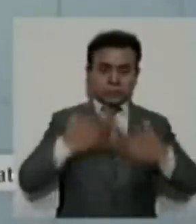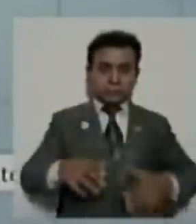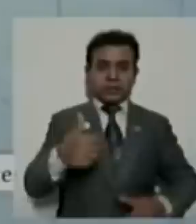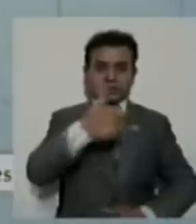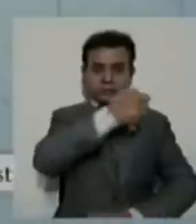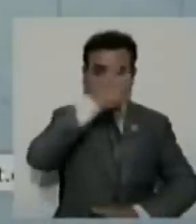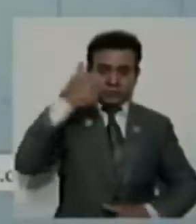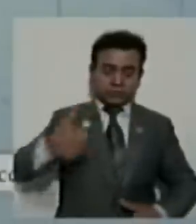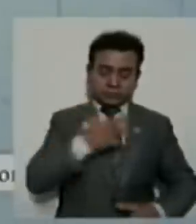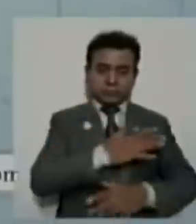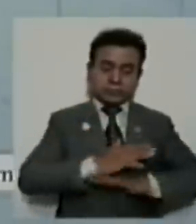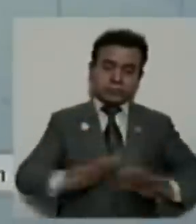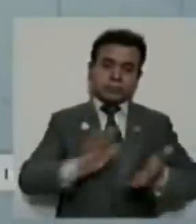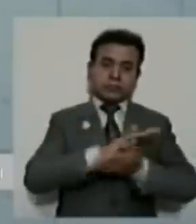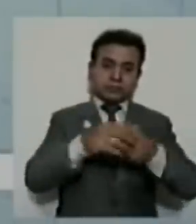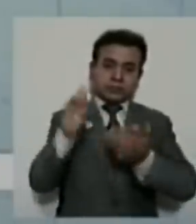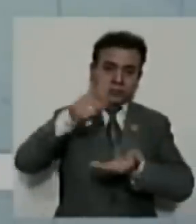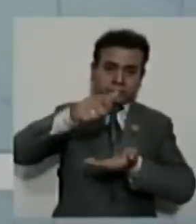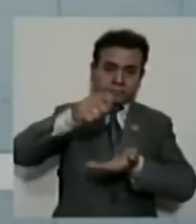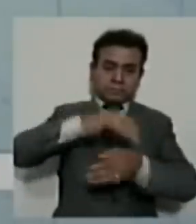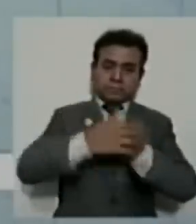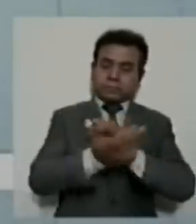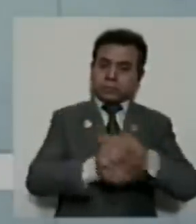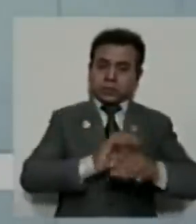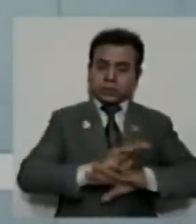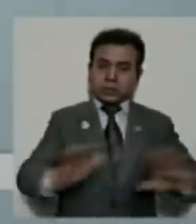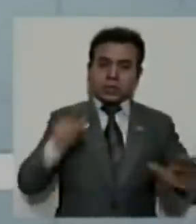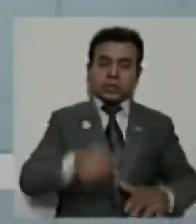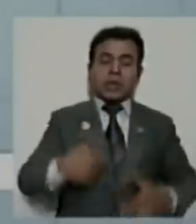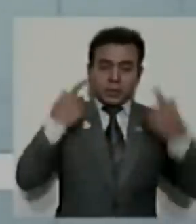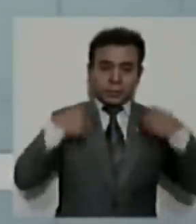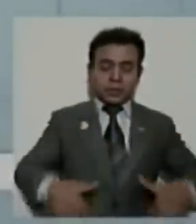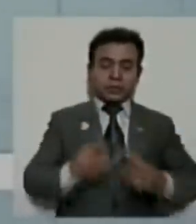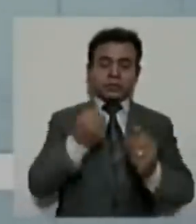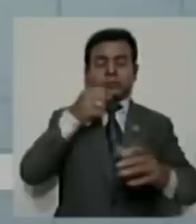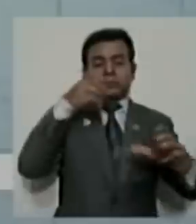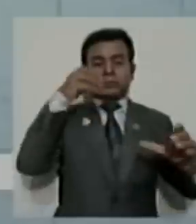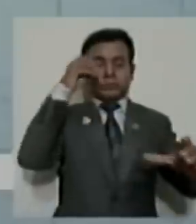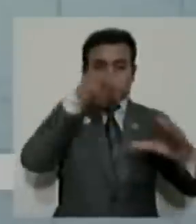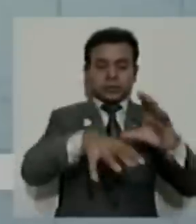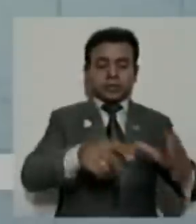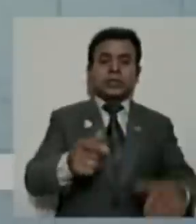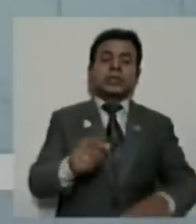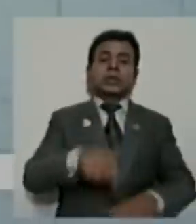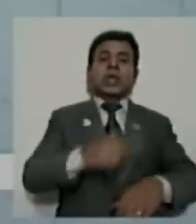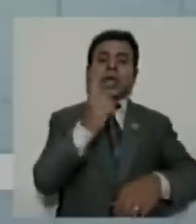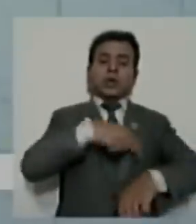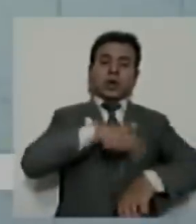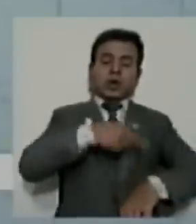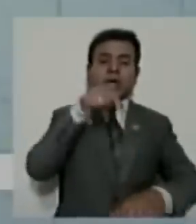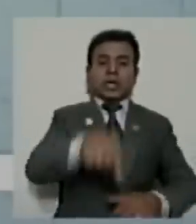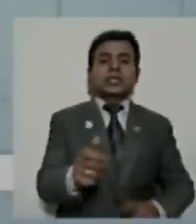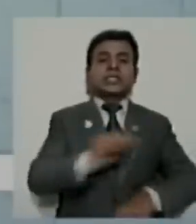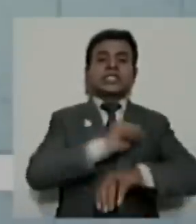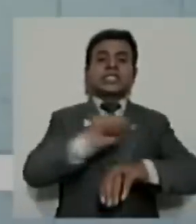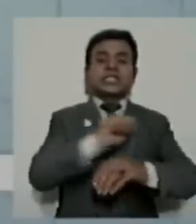ফেলুন। আমাদের হটলাইনগুলো সবসময় খোলা আছে, আপনাদের সামান্য জ্বর কাশি হাঁচি সর্দি গলা ব্যথা হলে এই